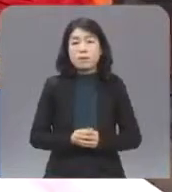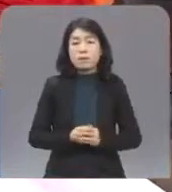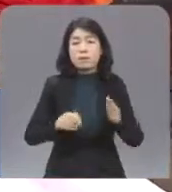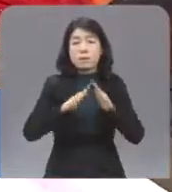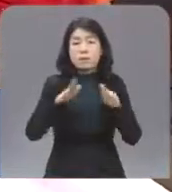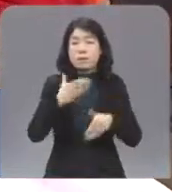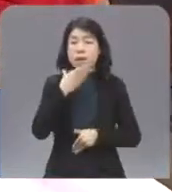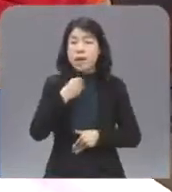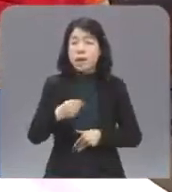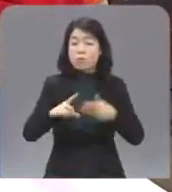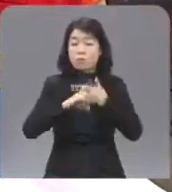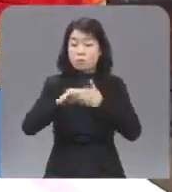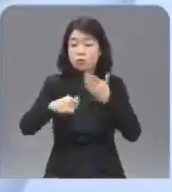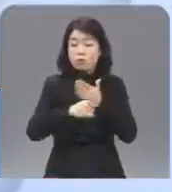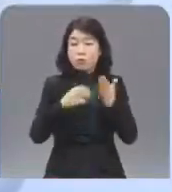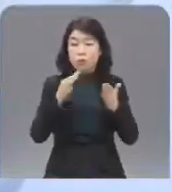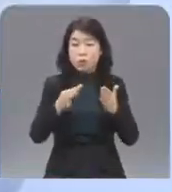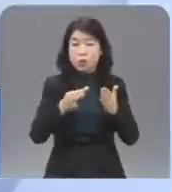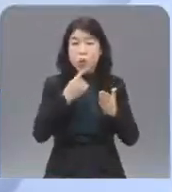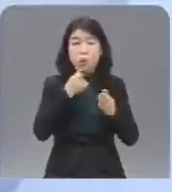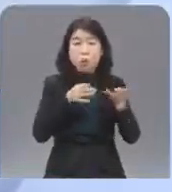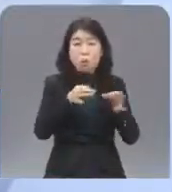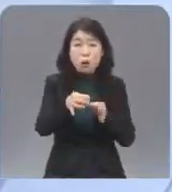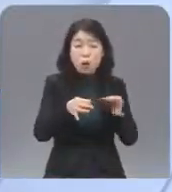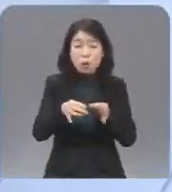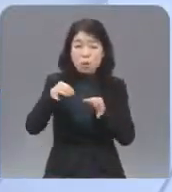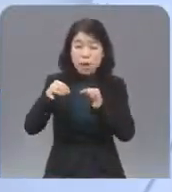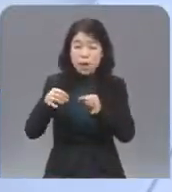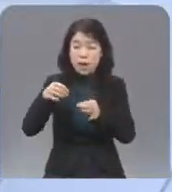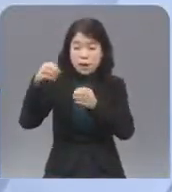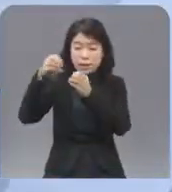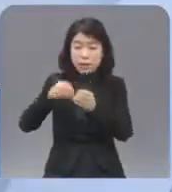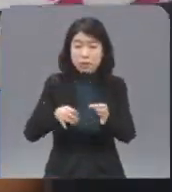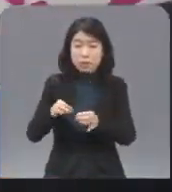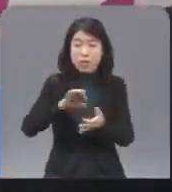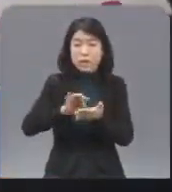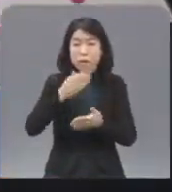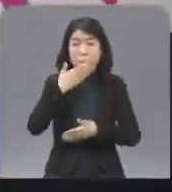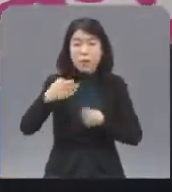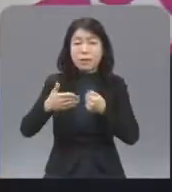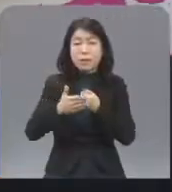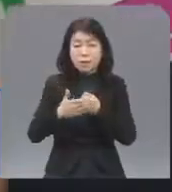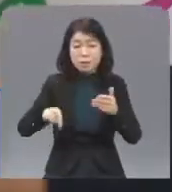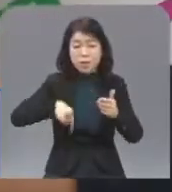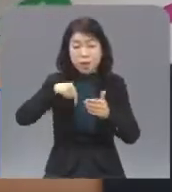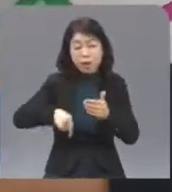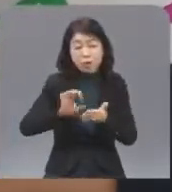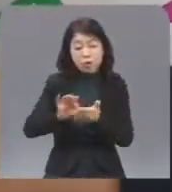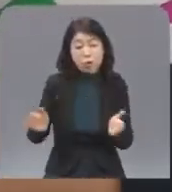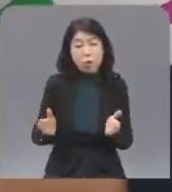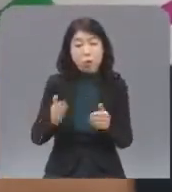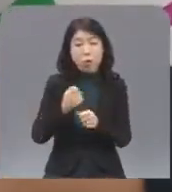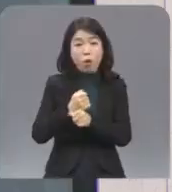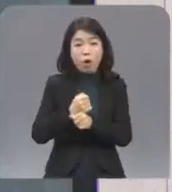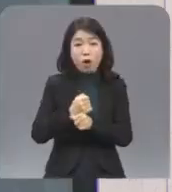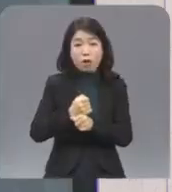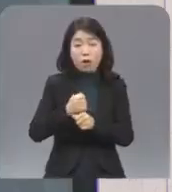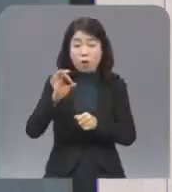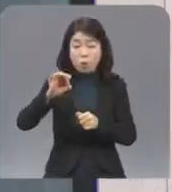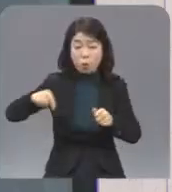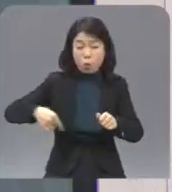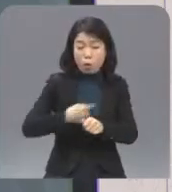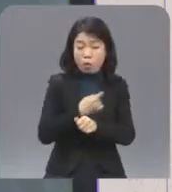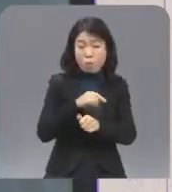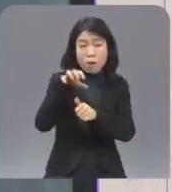전남 행복 지역화폐 는 동네 상점과 전통시장 등에서 사용할 수 있어서 지역 내 소비 촉진과 지역 짜 분 의 역외 유출